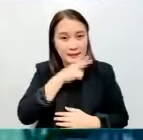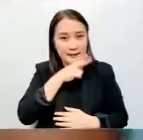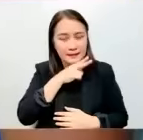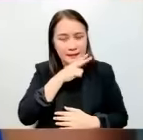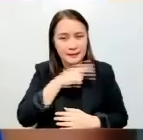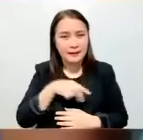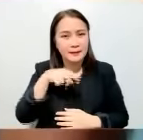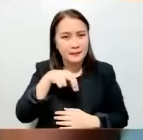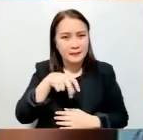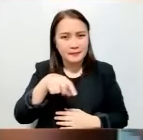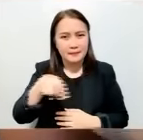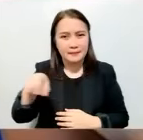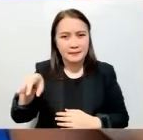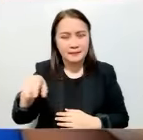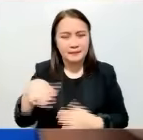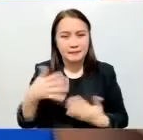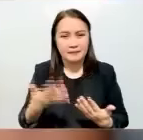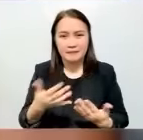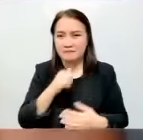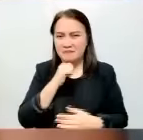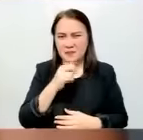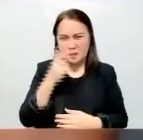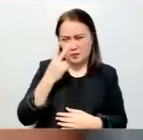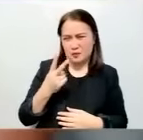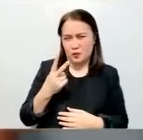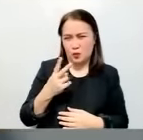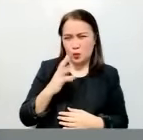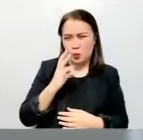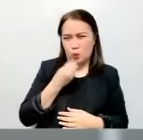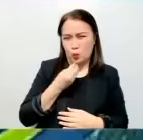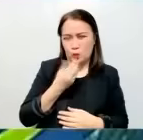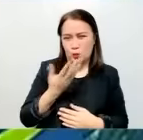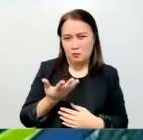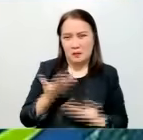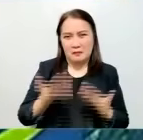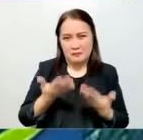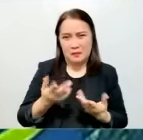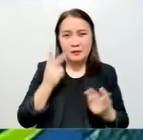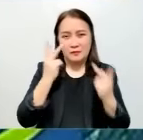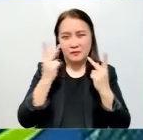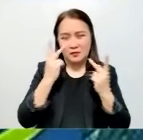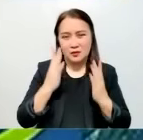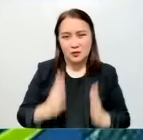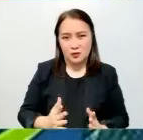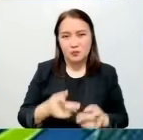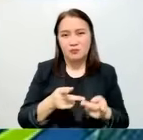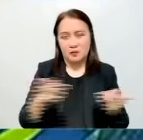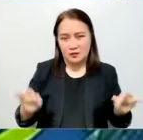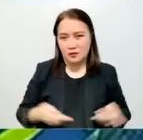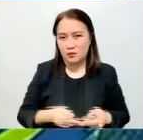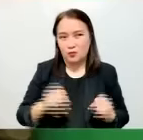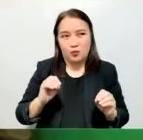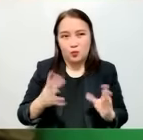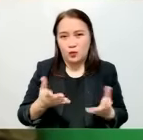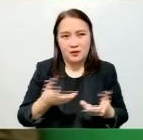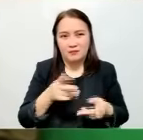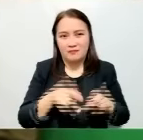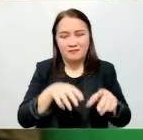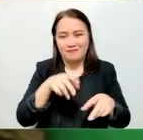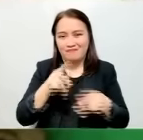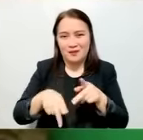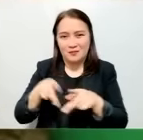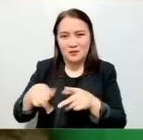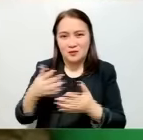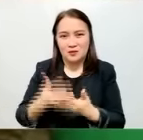krimen. Di na mukha ng mga taga-barangay ang namaril na posible raw dayo sa lugar. Wala namang residente na gustong magsalita sa nangyari. Takot kasi